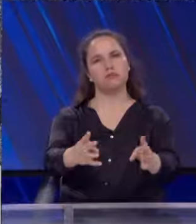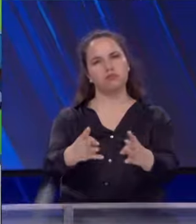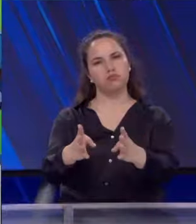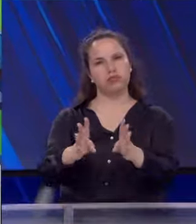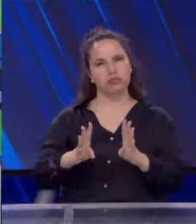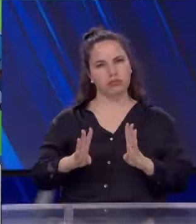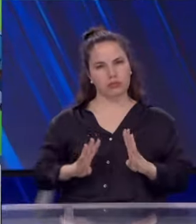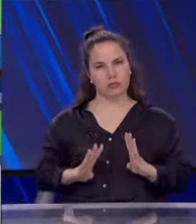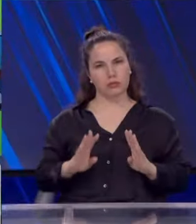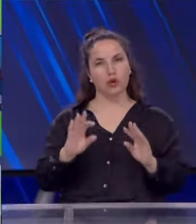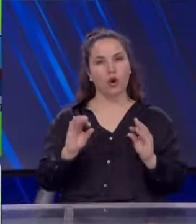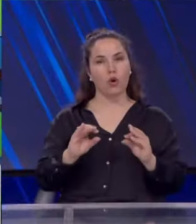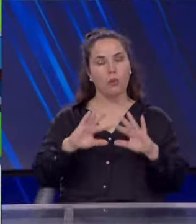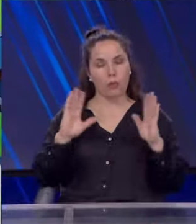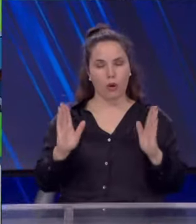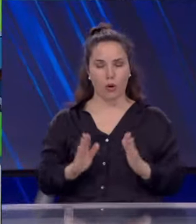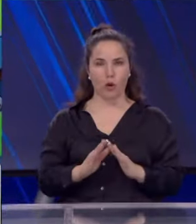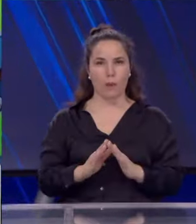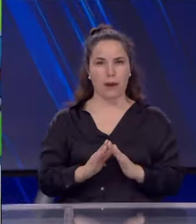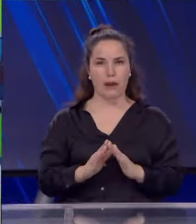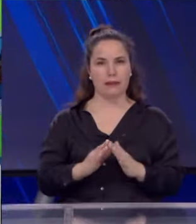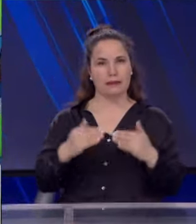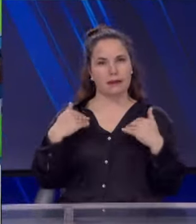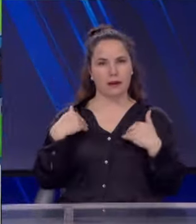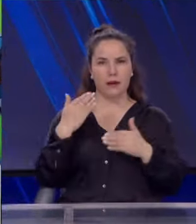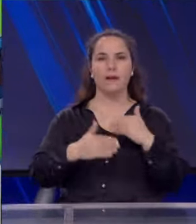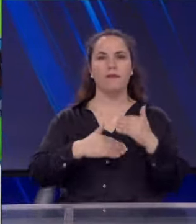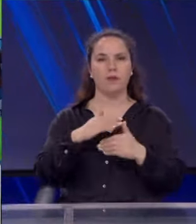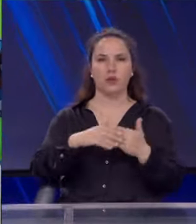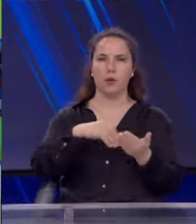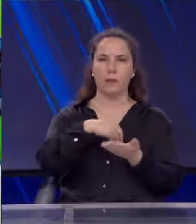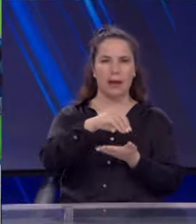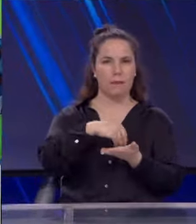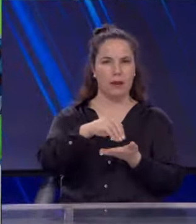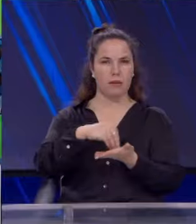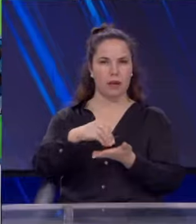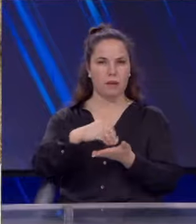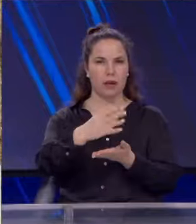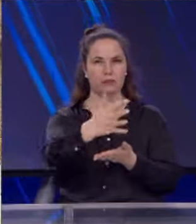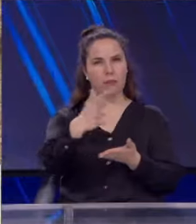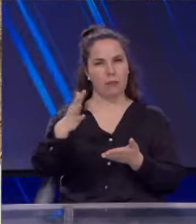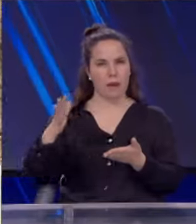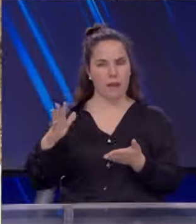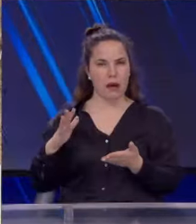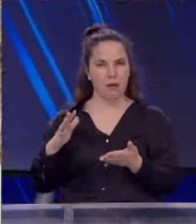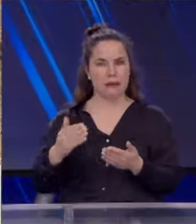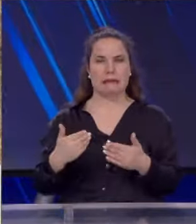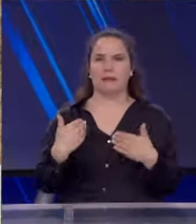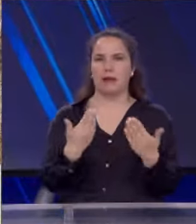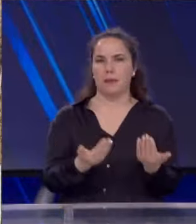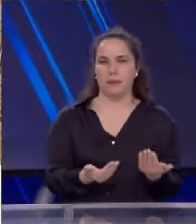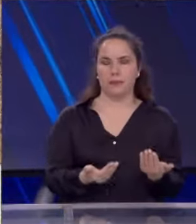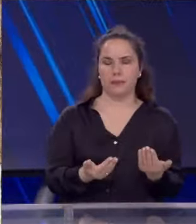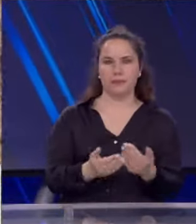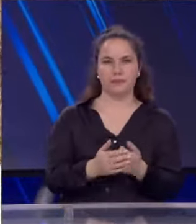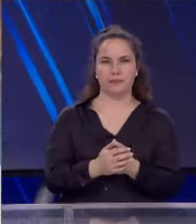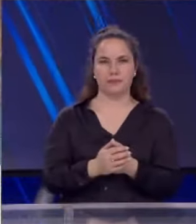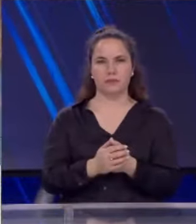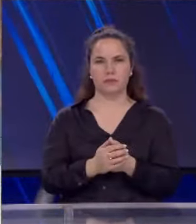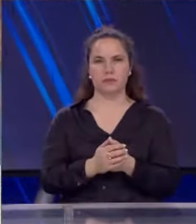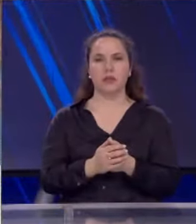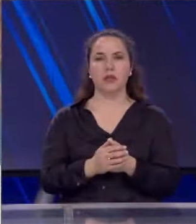rrotull. Prandaj, zgjidhjet më të mira janë zgjidhjet me bazë natyrore, janë më afatgjata. Aktivitetet e pyllëzimit janë të shtrira